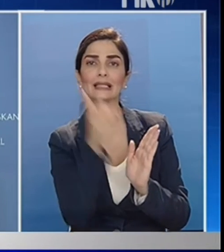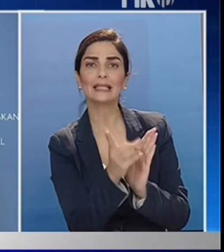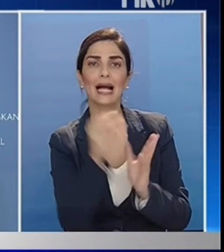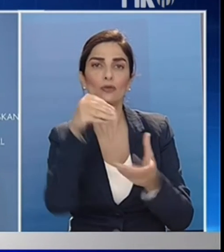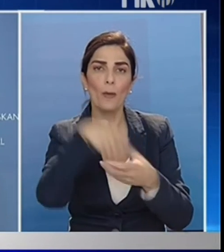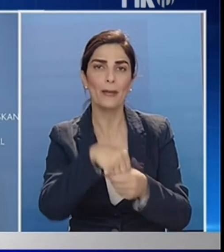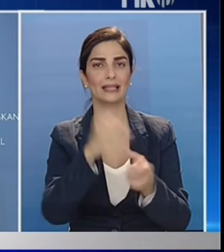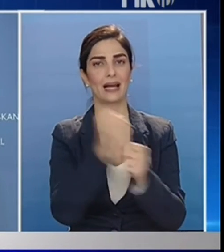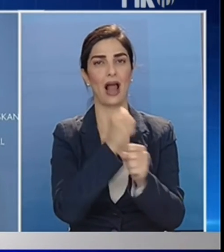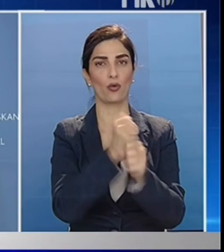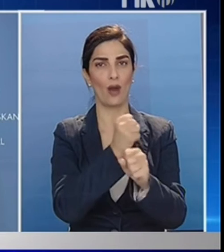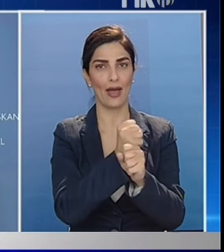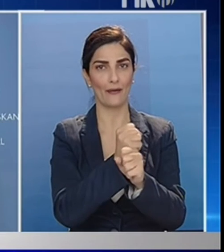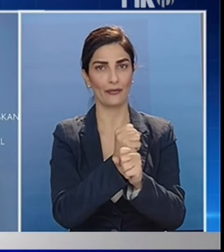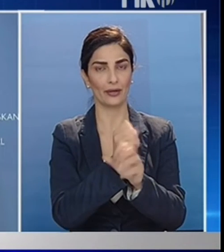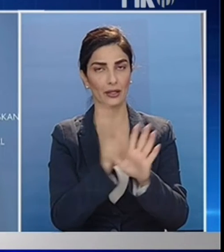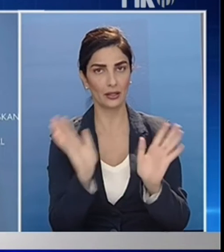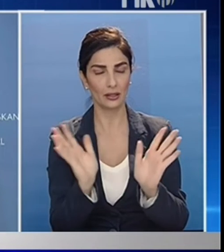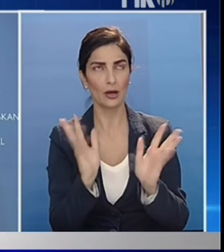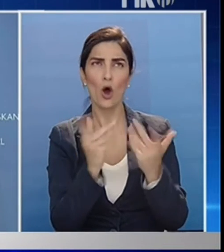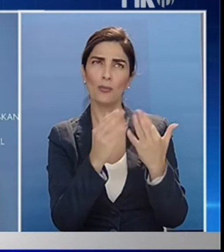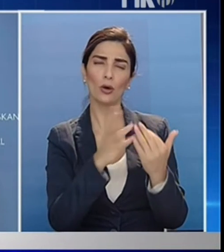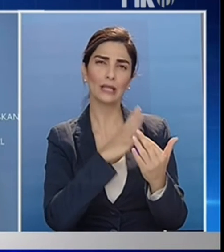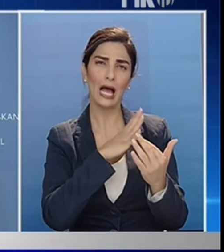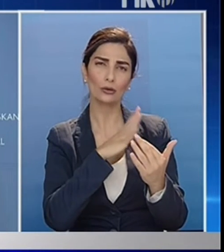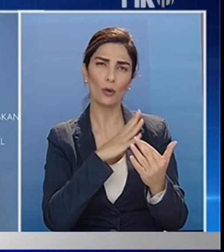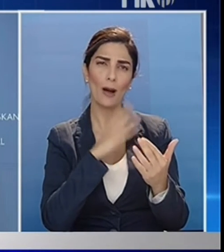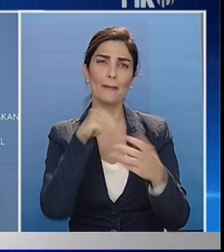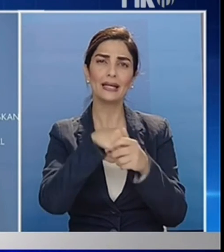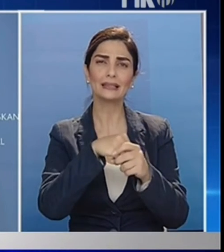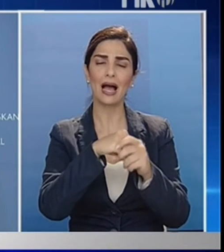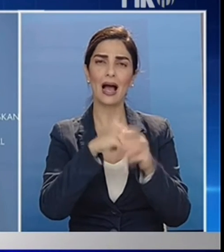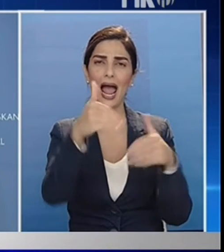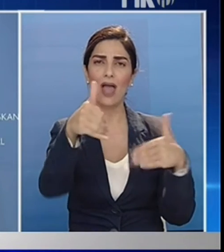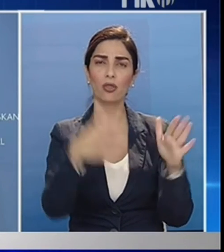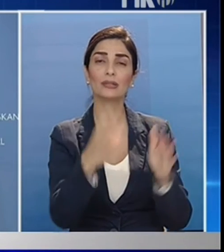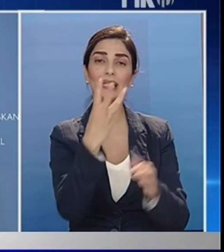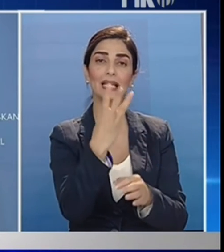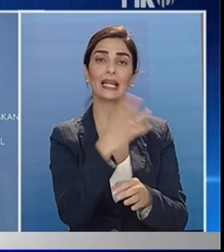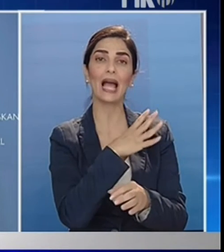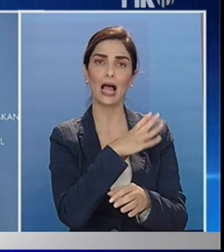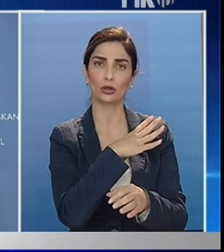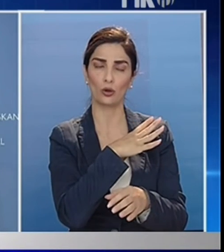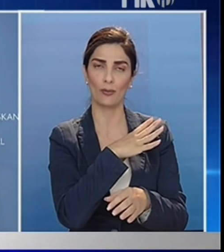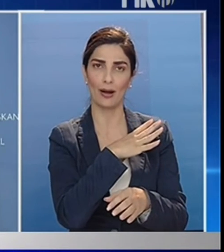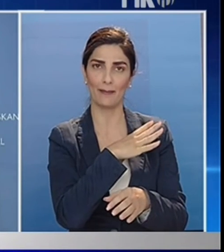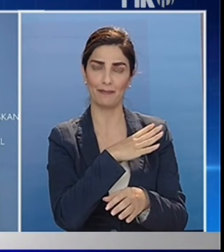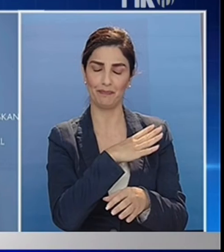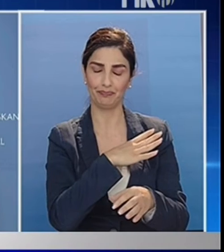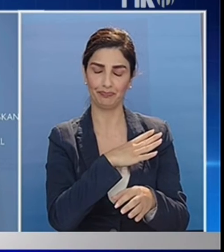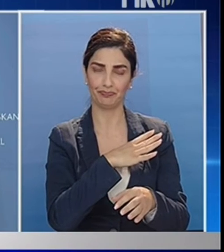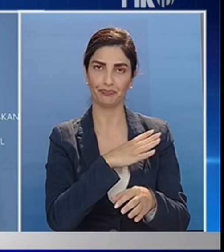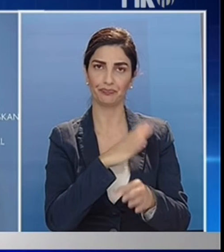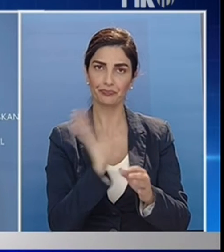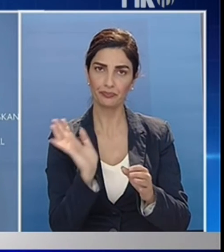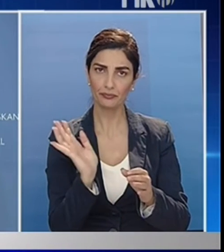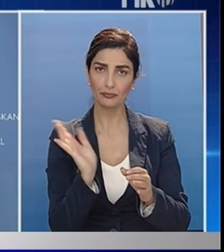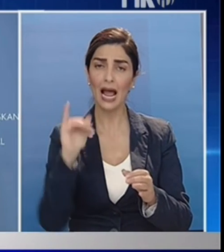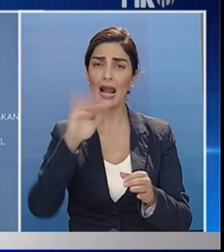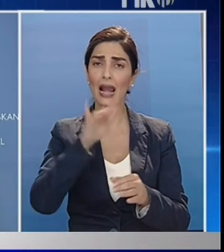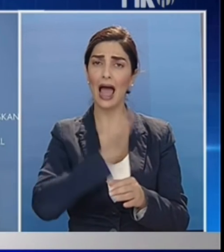προσωπικού με ελάχιστον αριθμό εργαζομένων τα 3 άτομα και μέγιστον τα 25 άτομα αναεπαγγελματικών υποστατικών ή νομικών